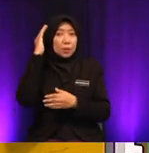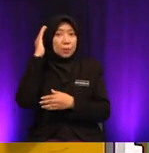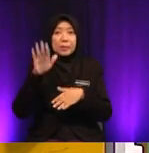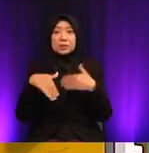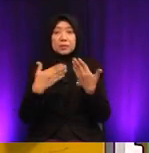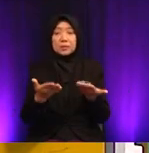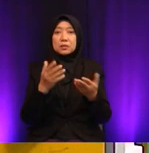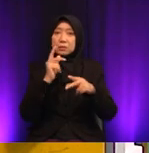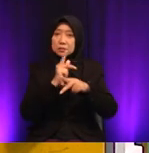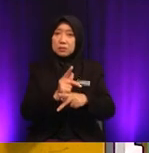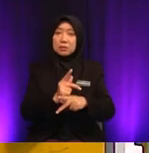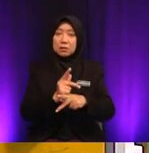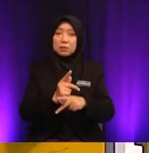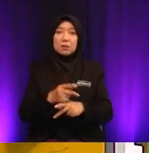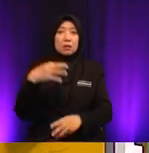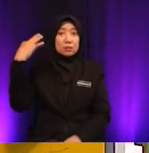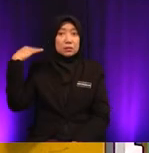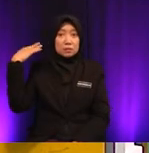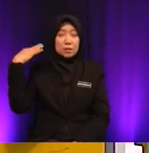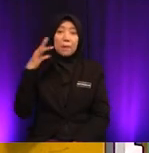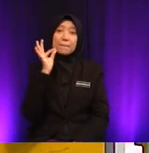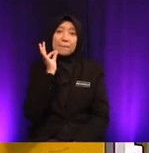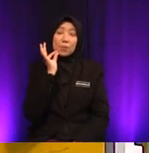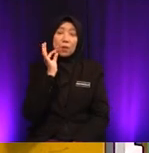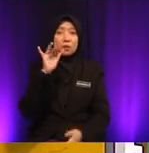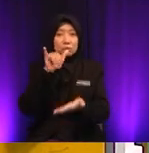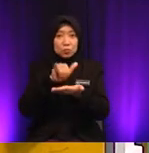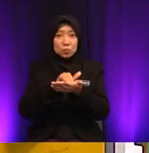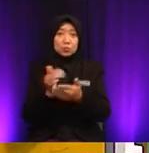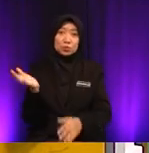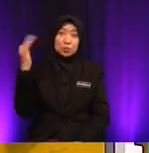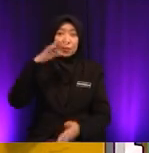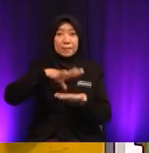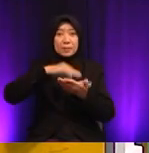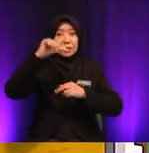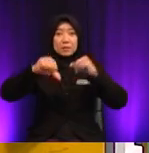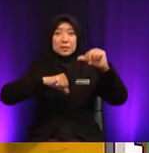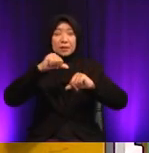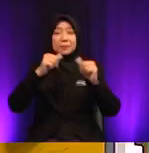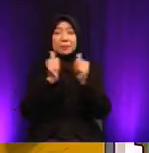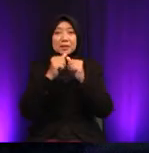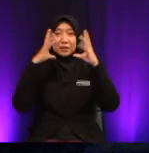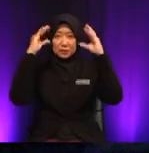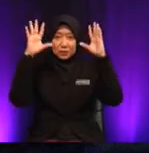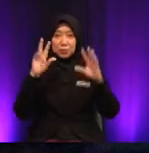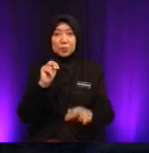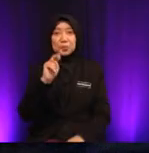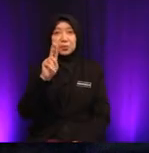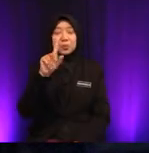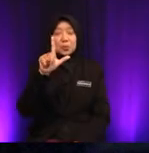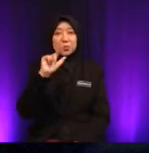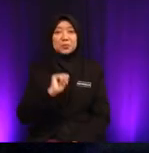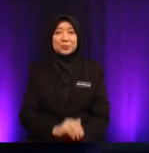buah tersebut Oke jadi murid-murid dosanya Jom Belajar sains bersama cigunurul mari kita silakan